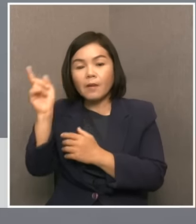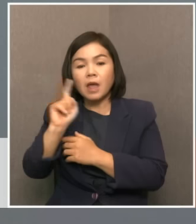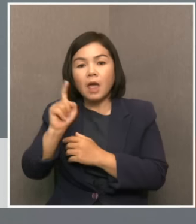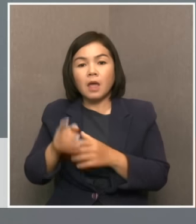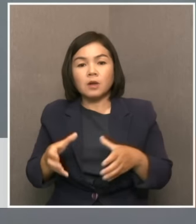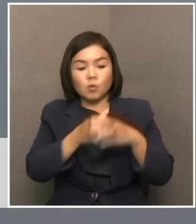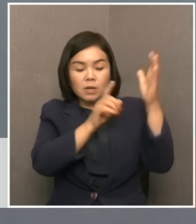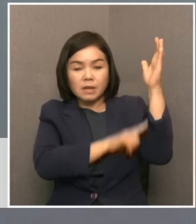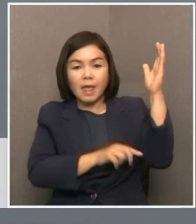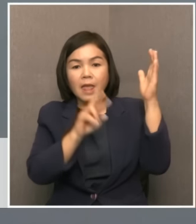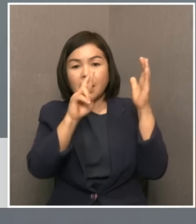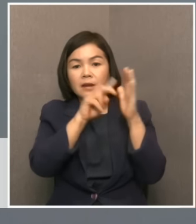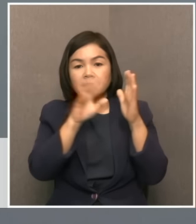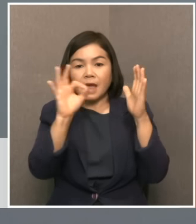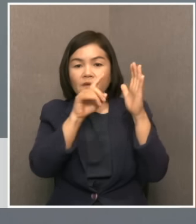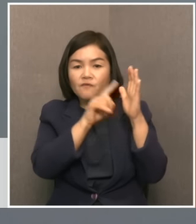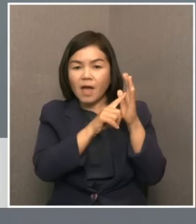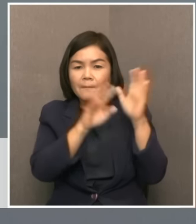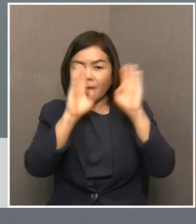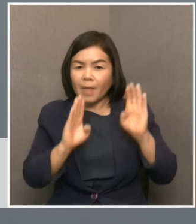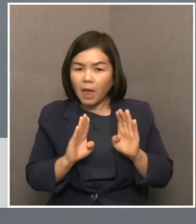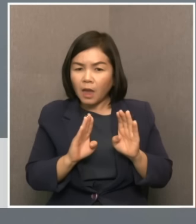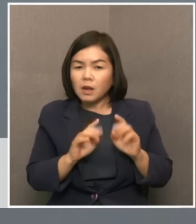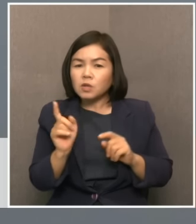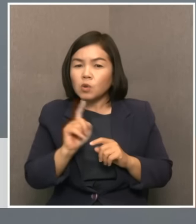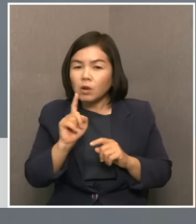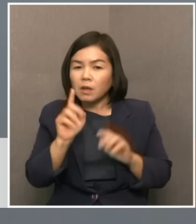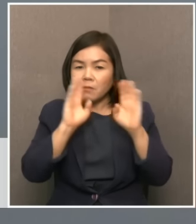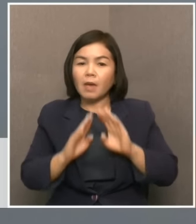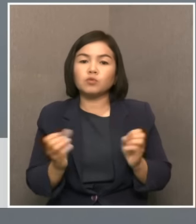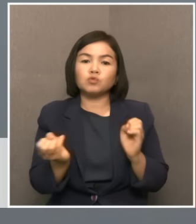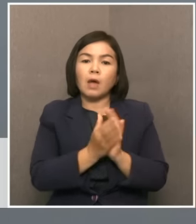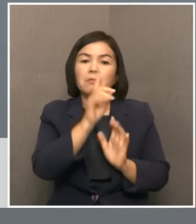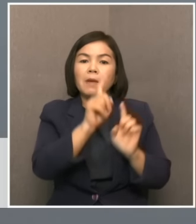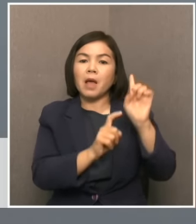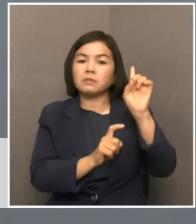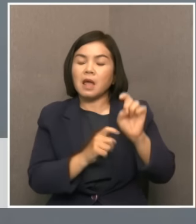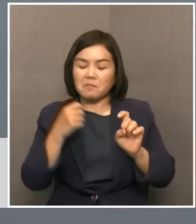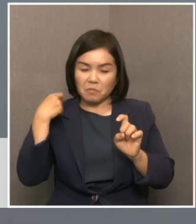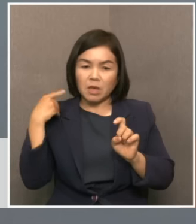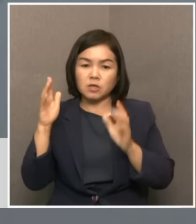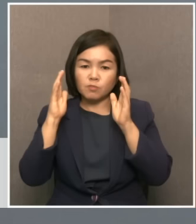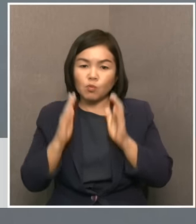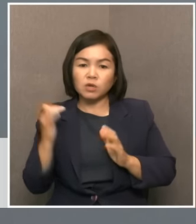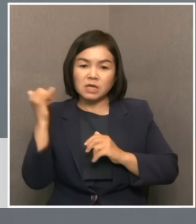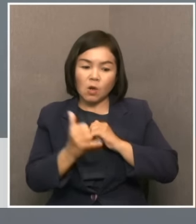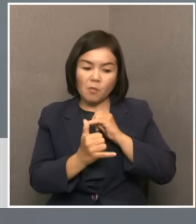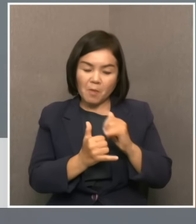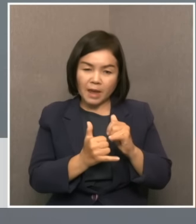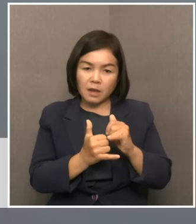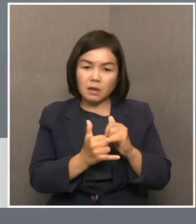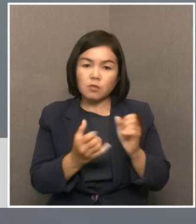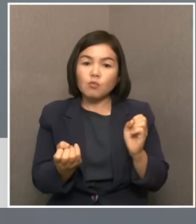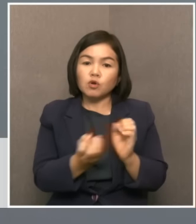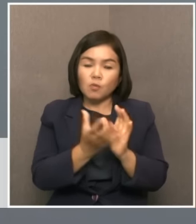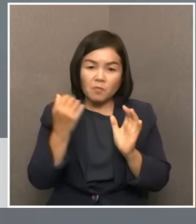ใช่เป็นการปิกนิกแน่นอนและฉนวนกาซาก็จะเป็นสุสานสำหรับผู้บุกรุกขณะที่อัลจาซีรารายงานสถ